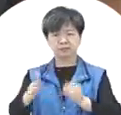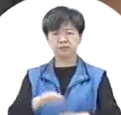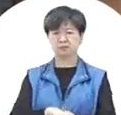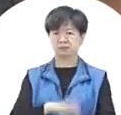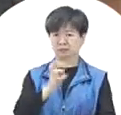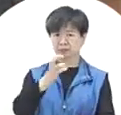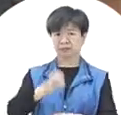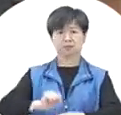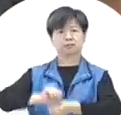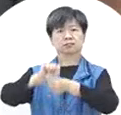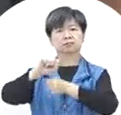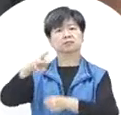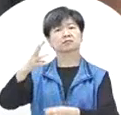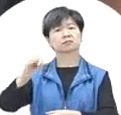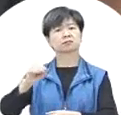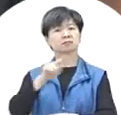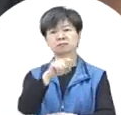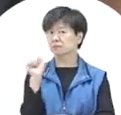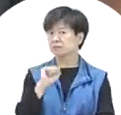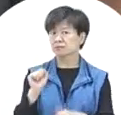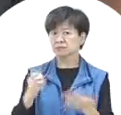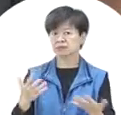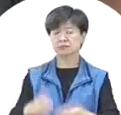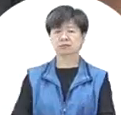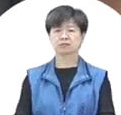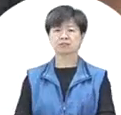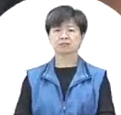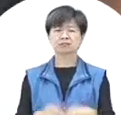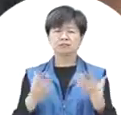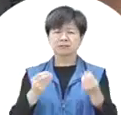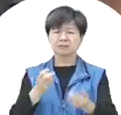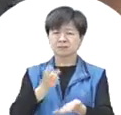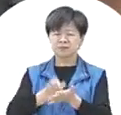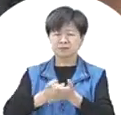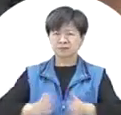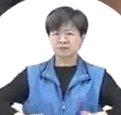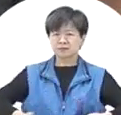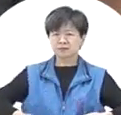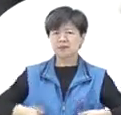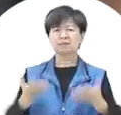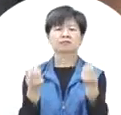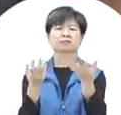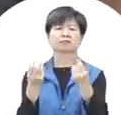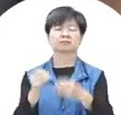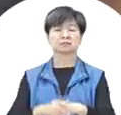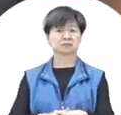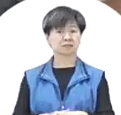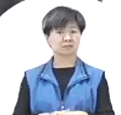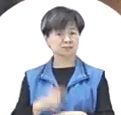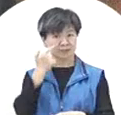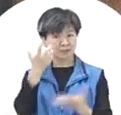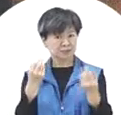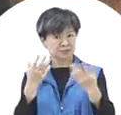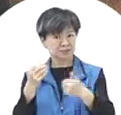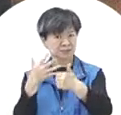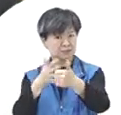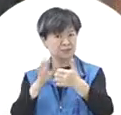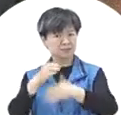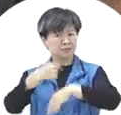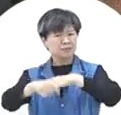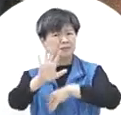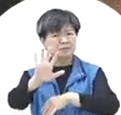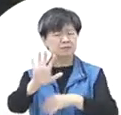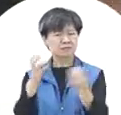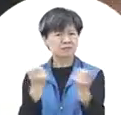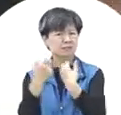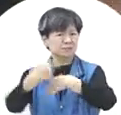啊。 他还 这个东西没办法吗？ 他还没有严重到紧急的部分， 还没有严重到。 是 那一天已经多少人受伤了？我告